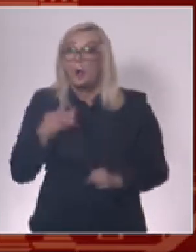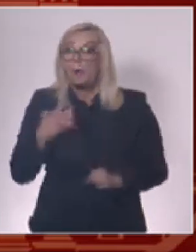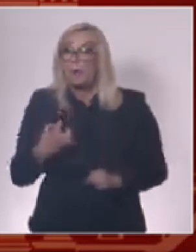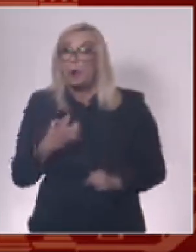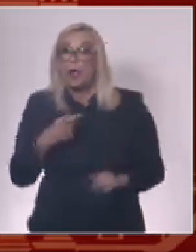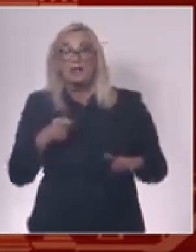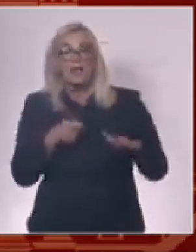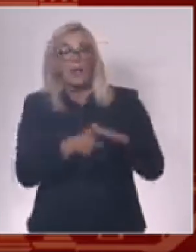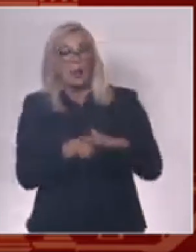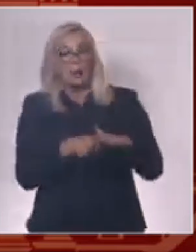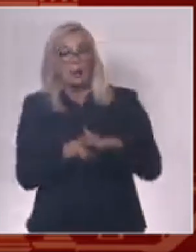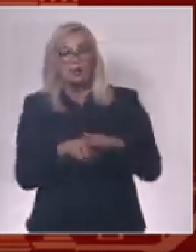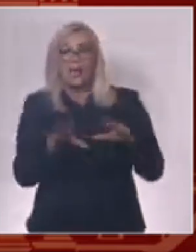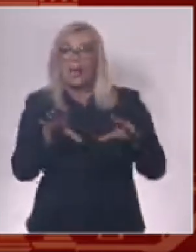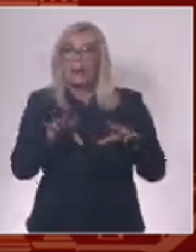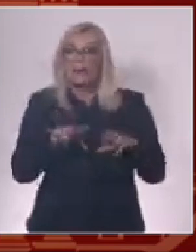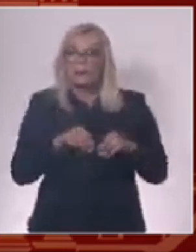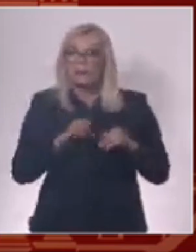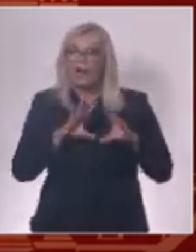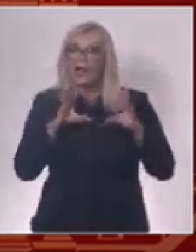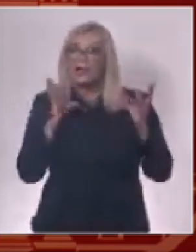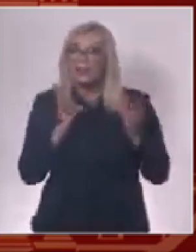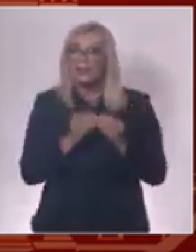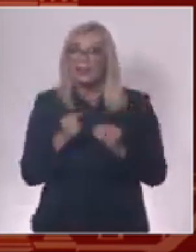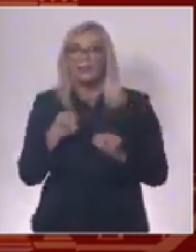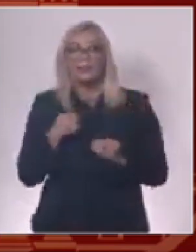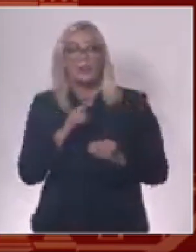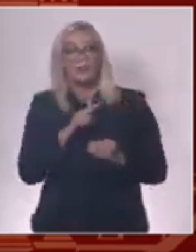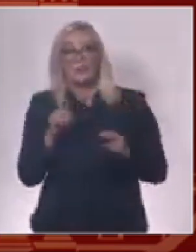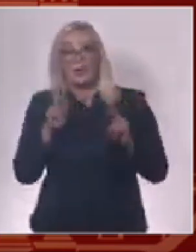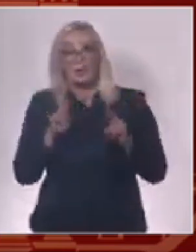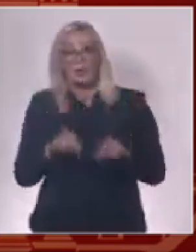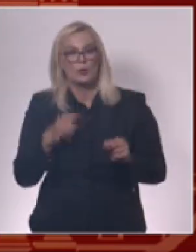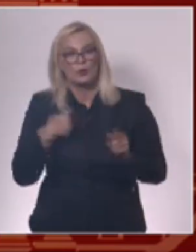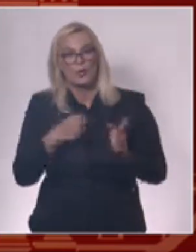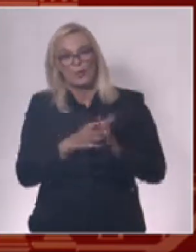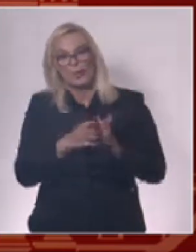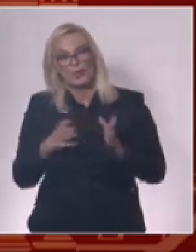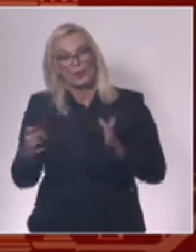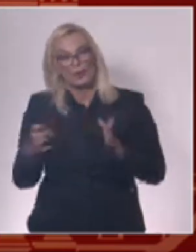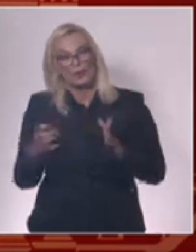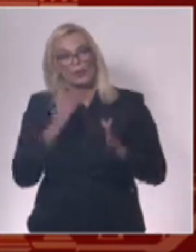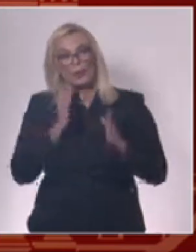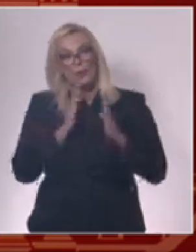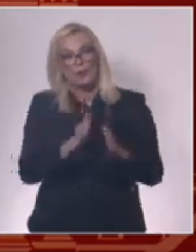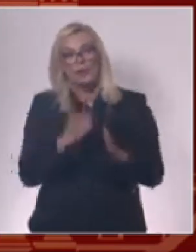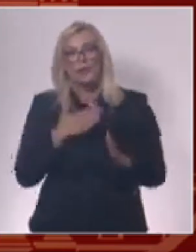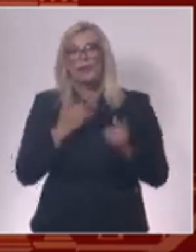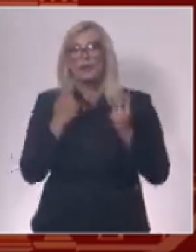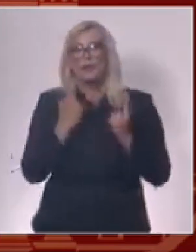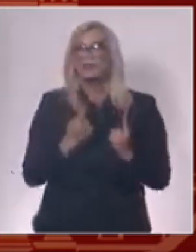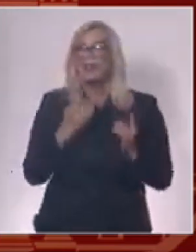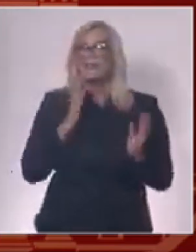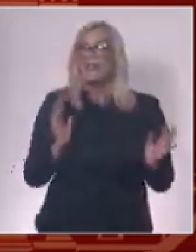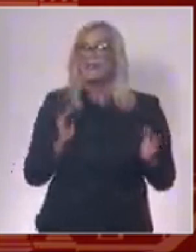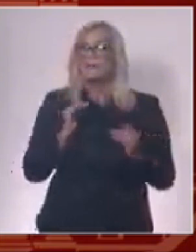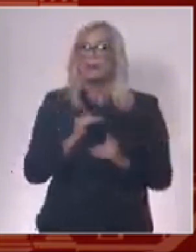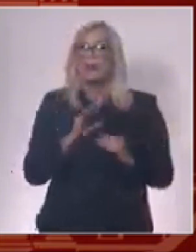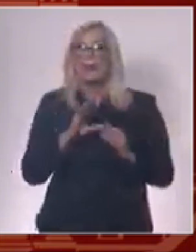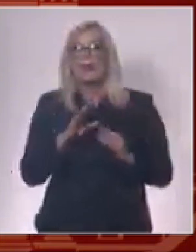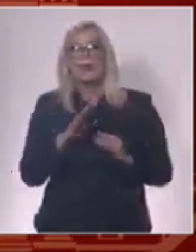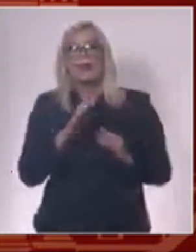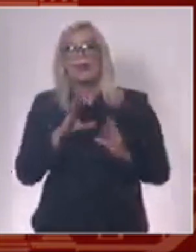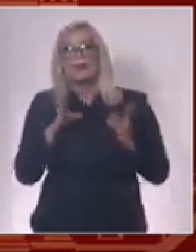корупција прифаќаа се и се што, ние не сме во можност да продолжиме понатаму. Нашиот став е принципиелен, за се